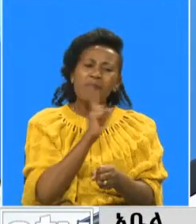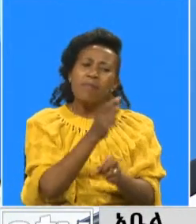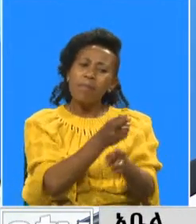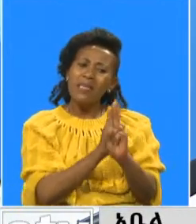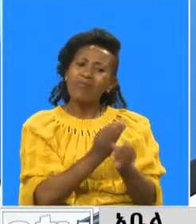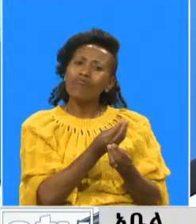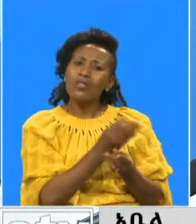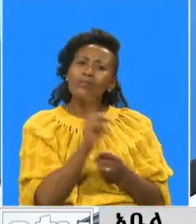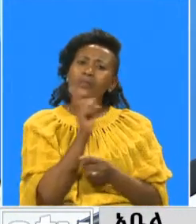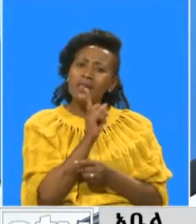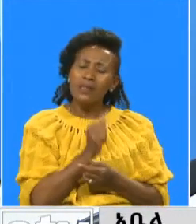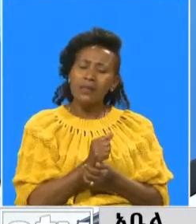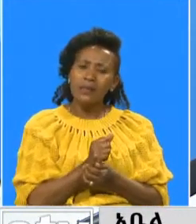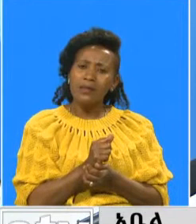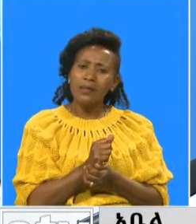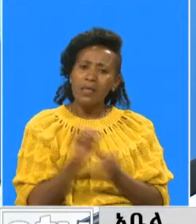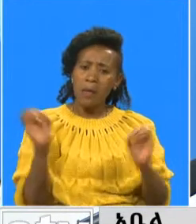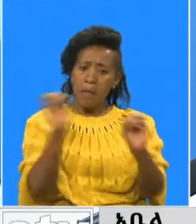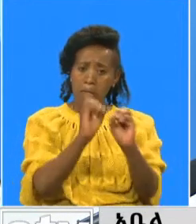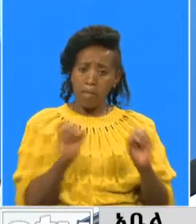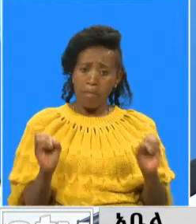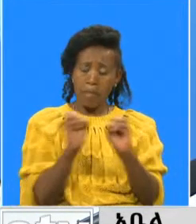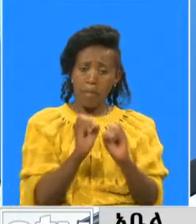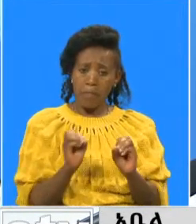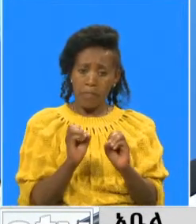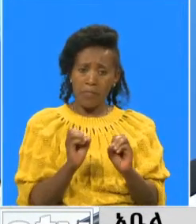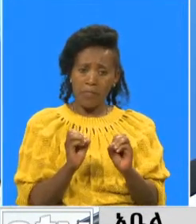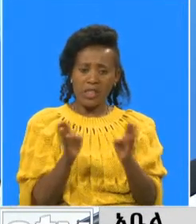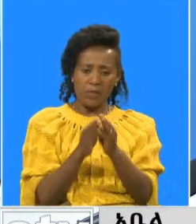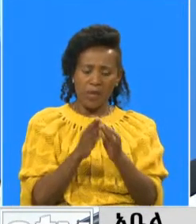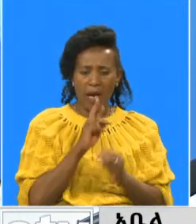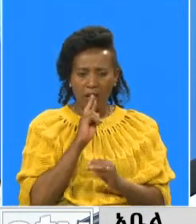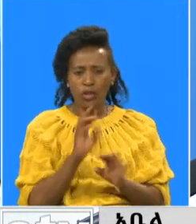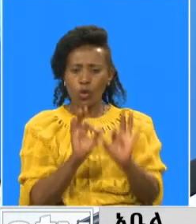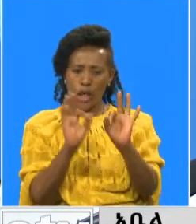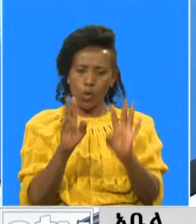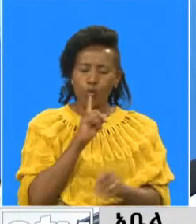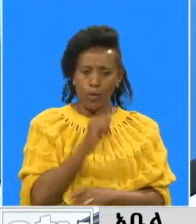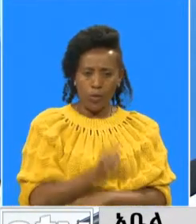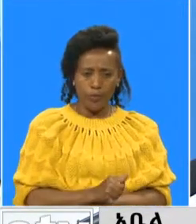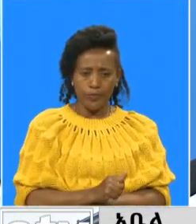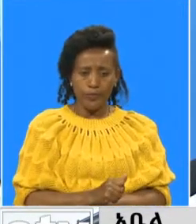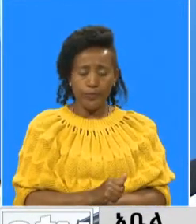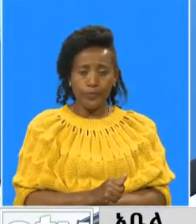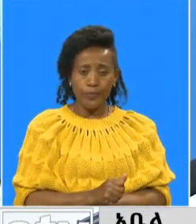መልስ ተሰጠውት? ምንም እዚህ አው ስብሰባ ናቸው የሉም ነው አይነት